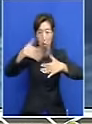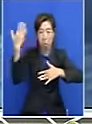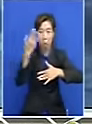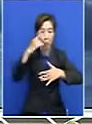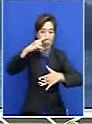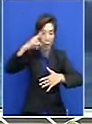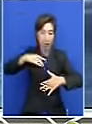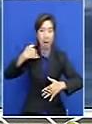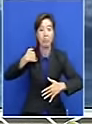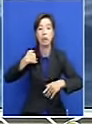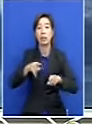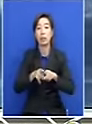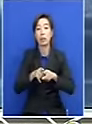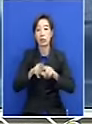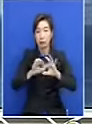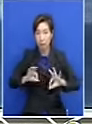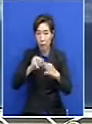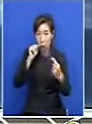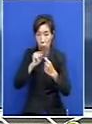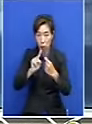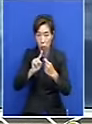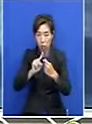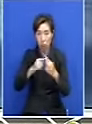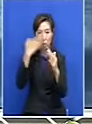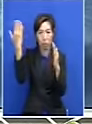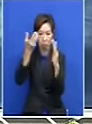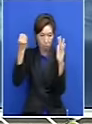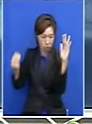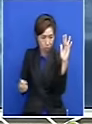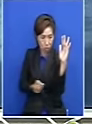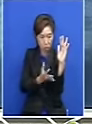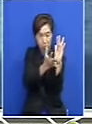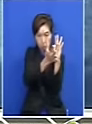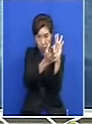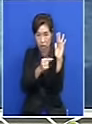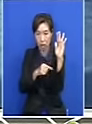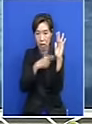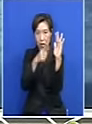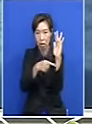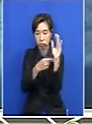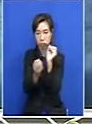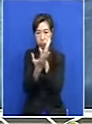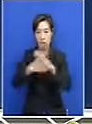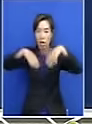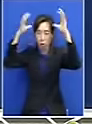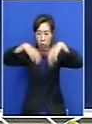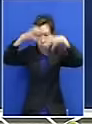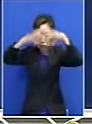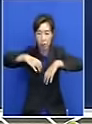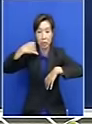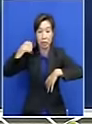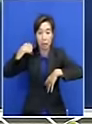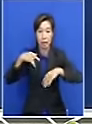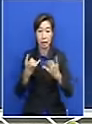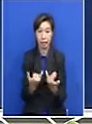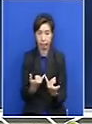แรงตามไปด้วยโดยเฉพาะบริเวณแนวลมที่ปะทะจากด้านลมตะวันตกเฉียงใต้นะครับจะทำให้เกิดฝนตกลงมาอย่างหนักนะครับโดย